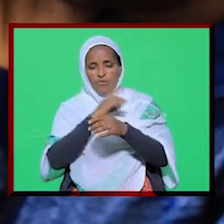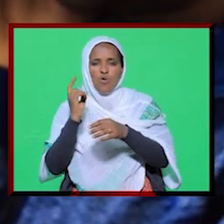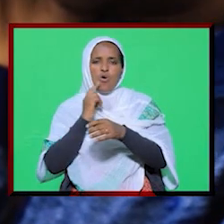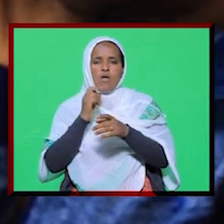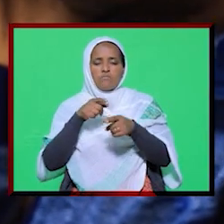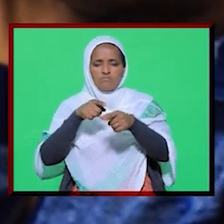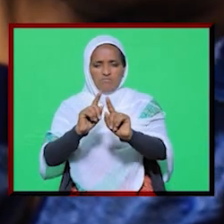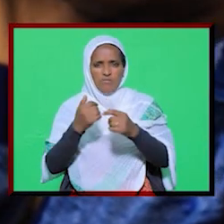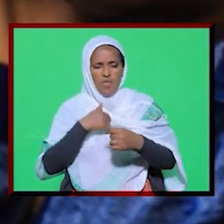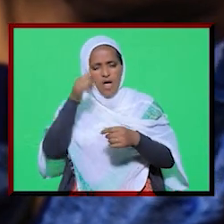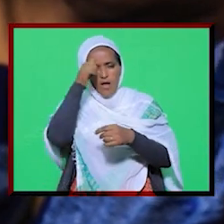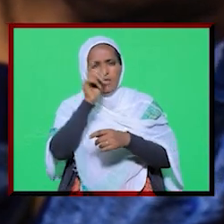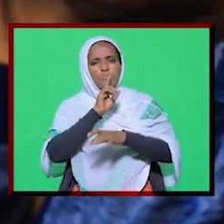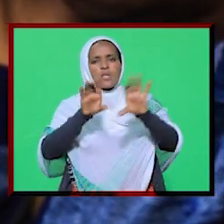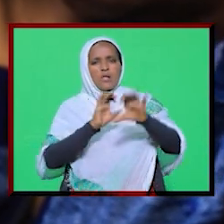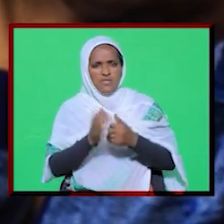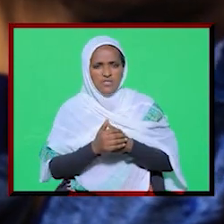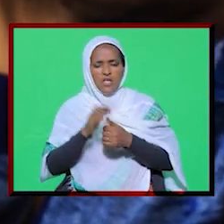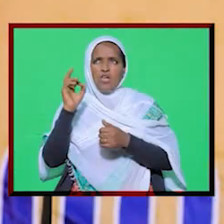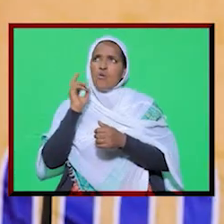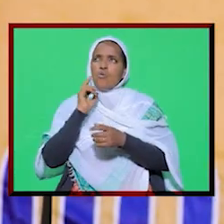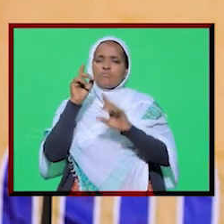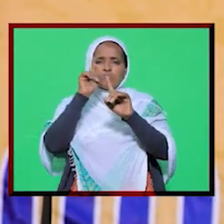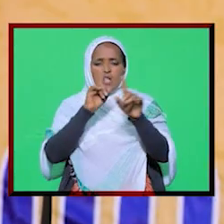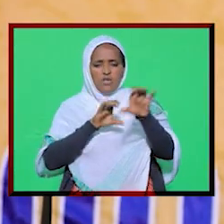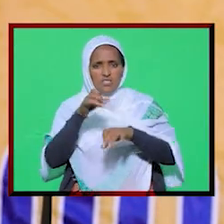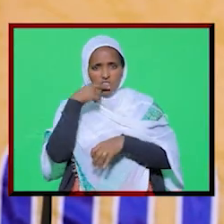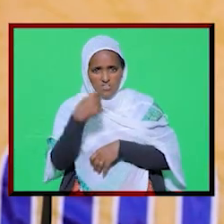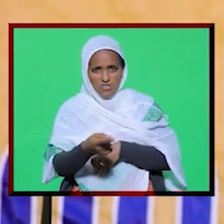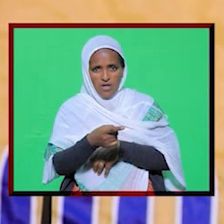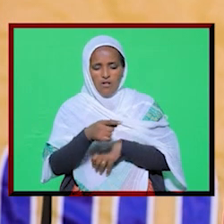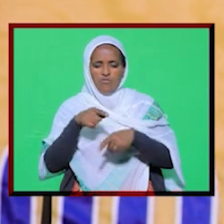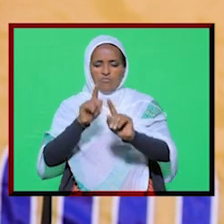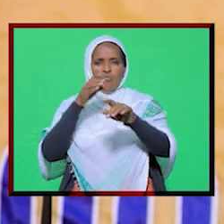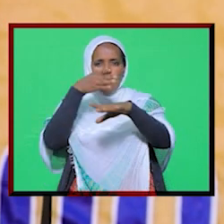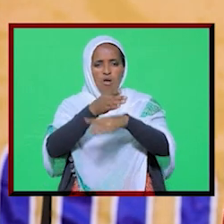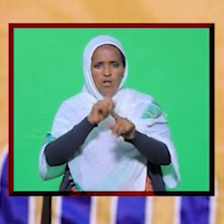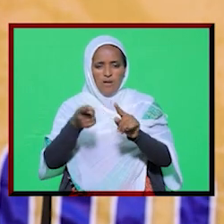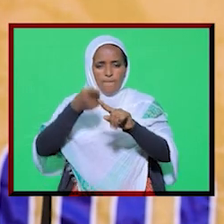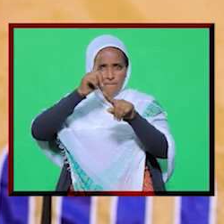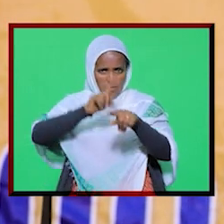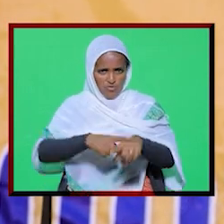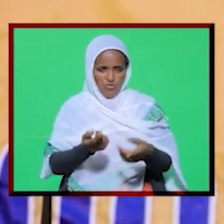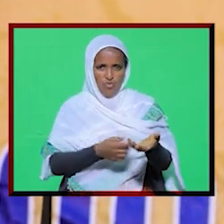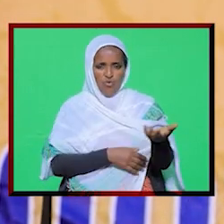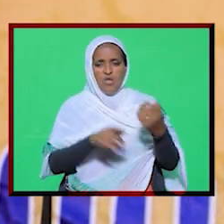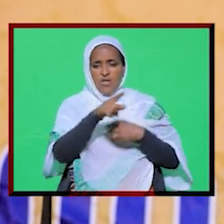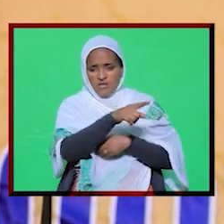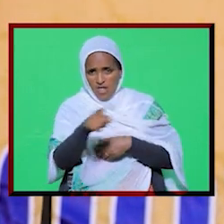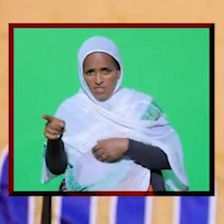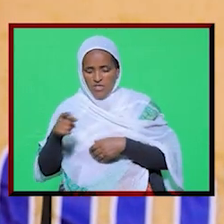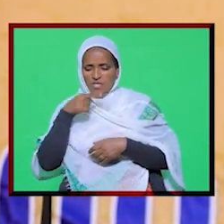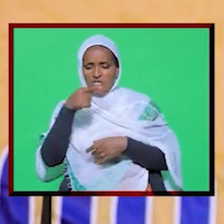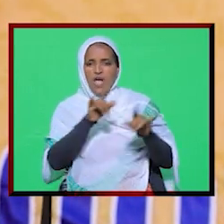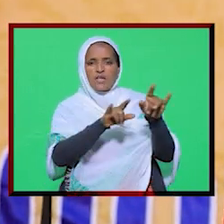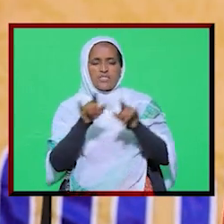ይወቅሳቸዋል። አዳም ሆይ ምን አደረግን? ሔዋን ሆይ ምን አደረግን? ሺልና ከወቀሰ በኋላ ግን መልሶ እናንተን